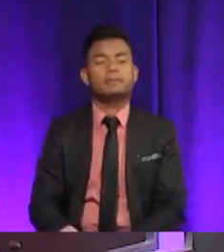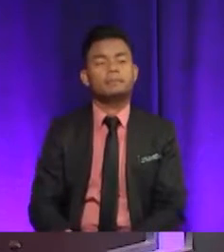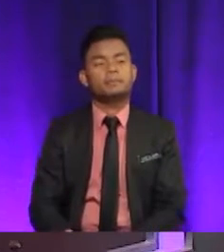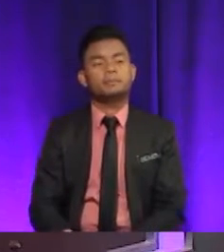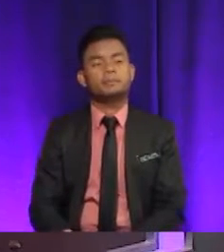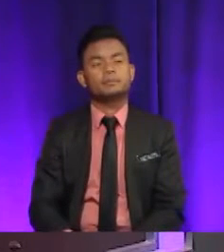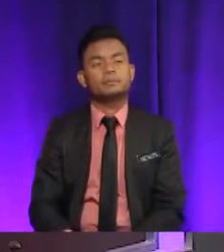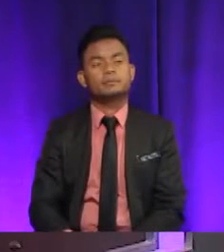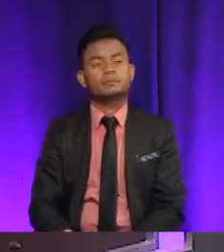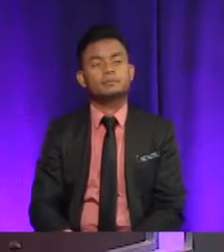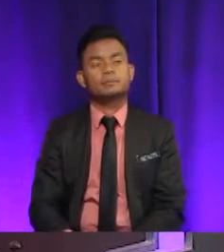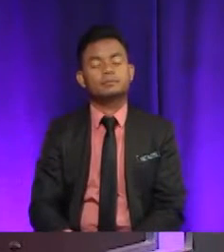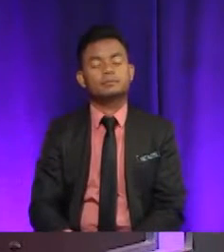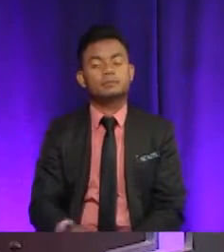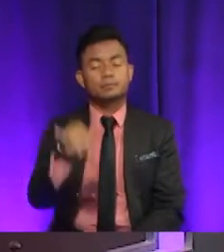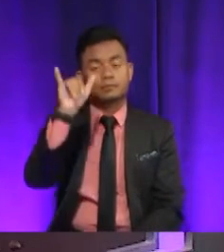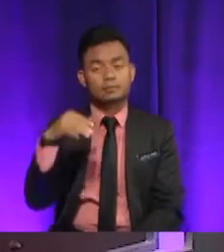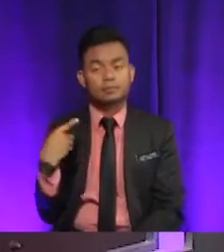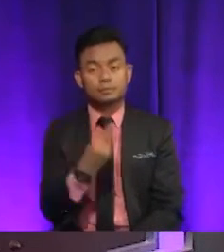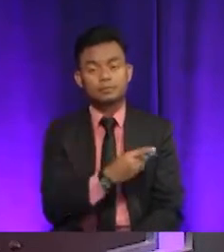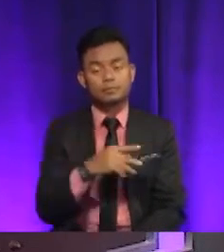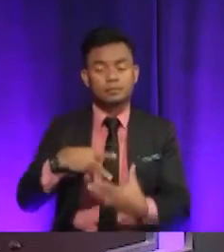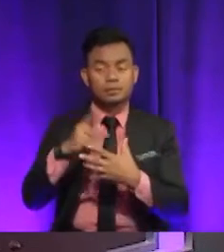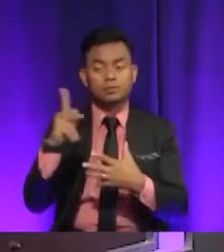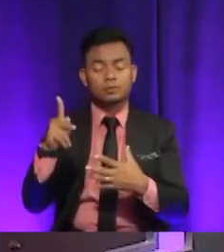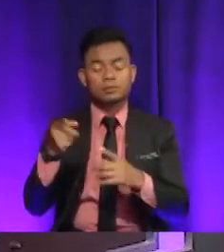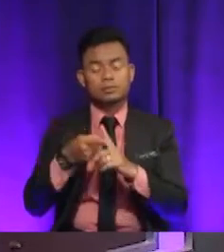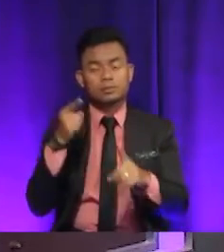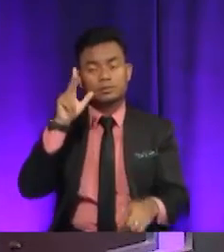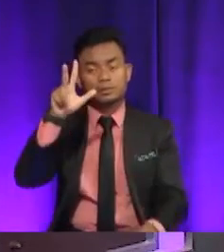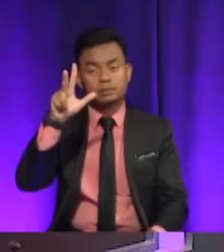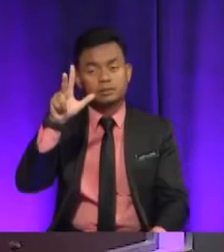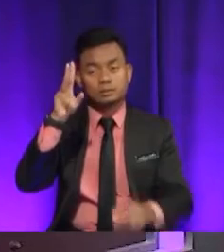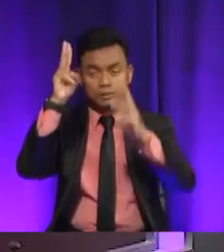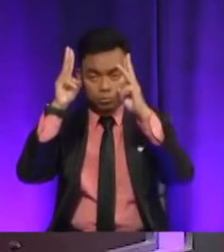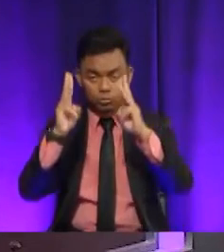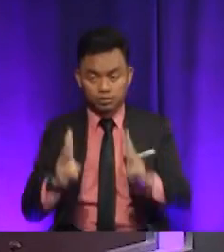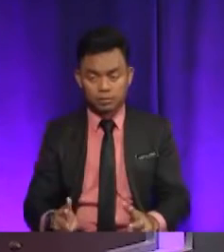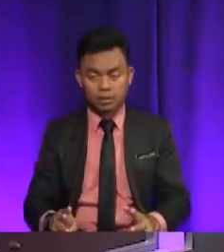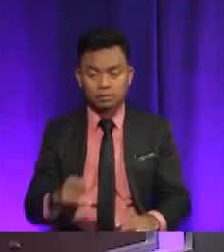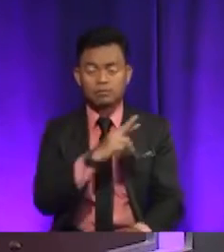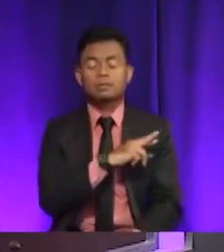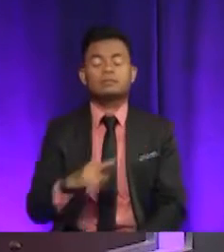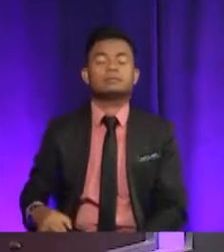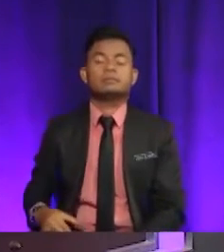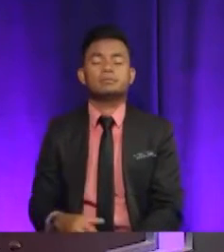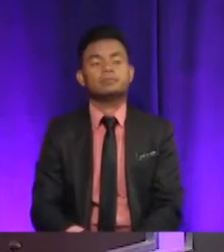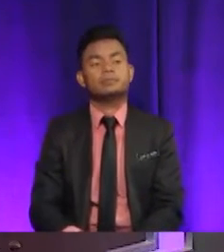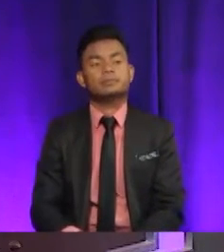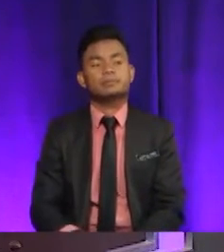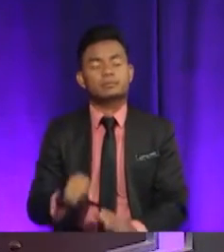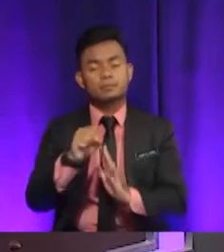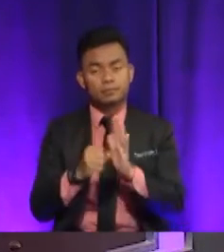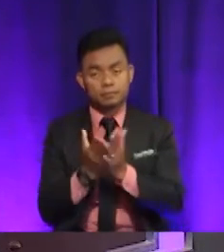tiga oke yang kita keluarkan pada tiga watak raja di situ oke seterusnya kita lihat pula kepribadian